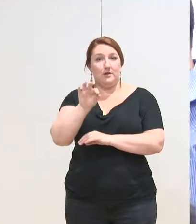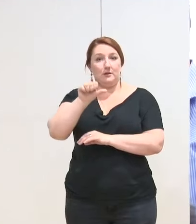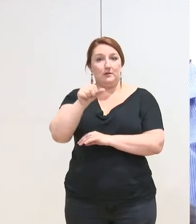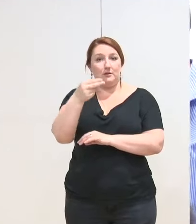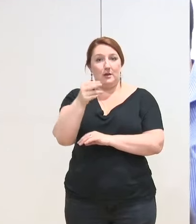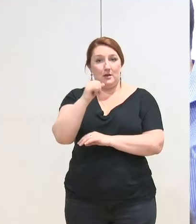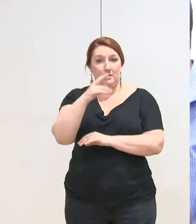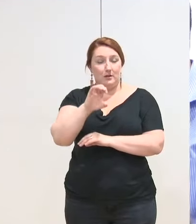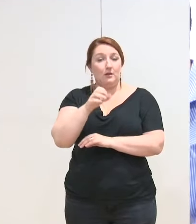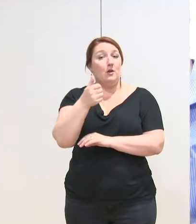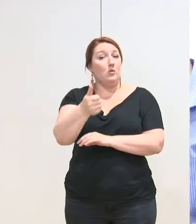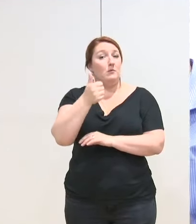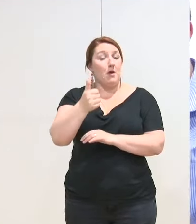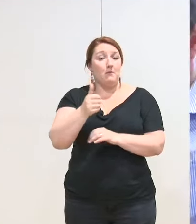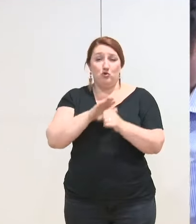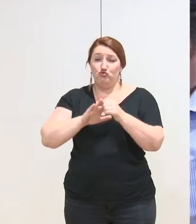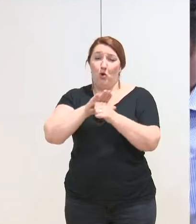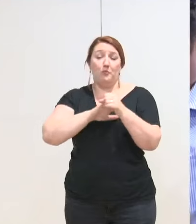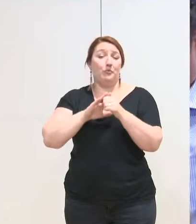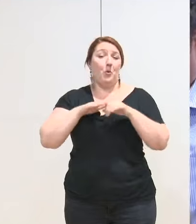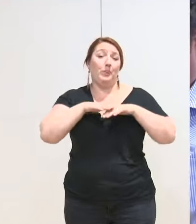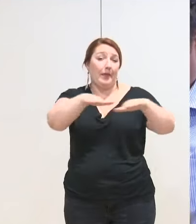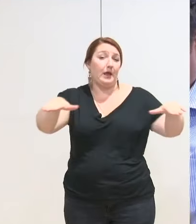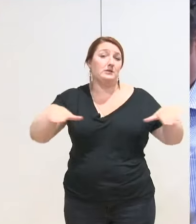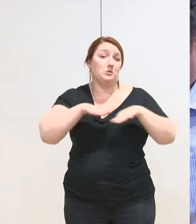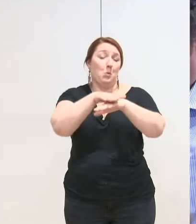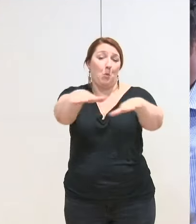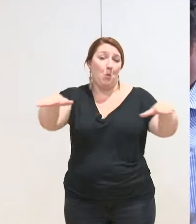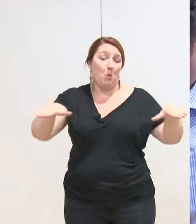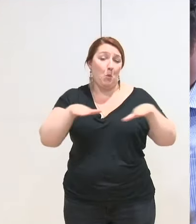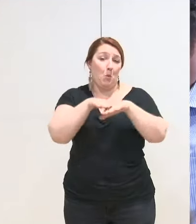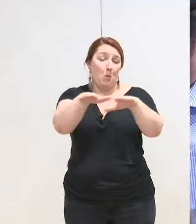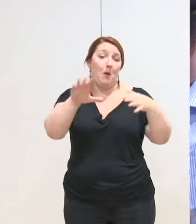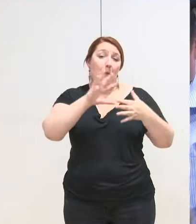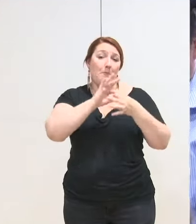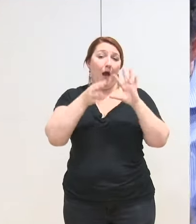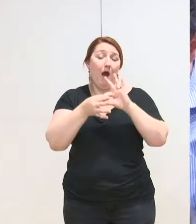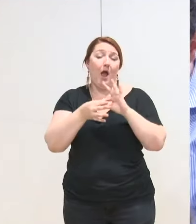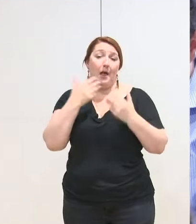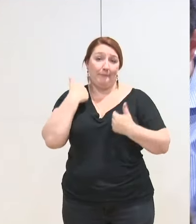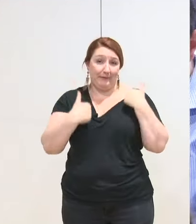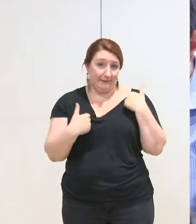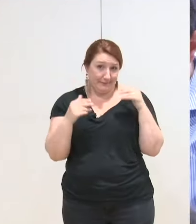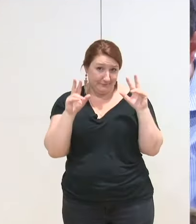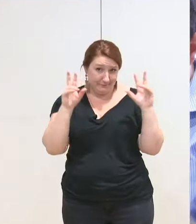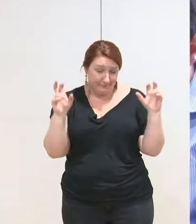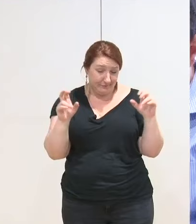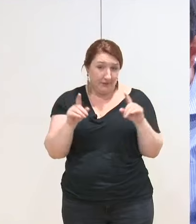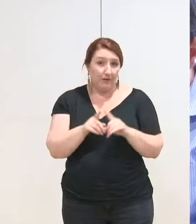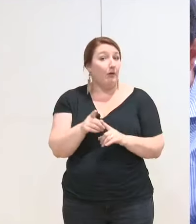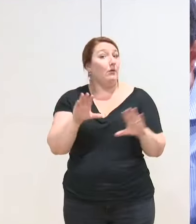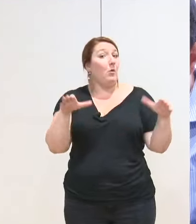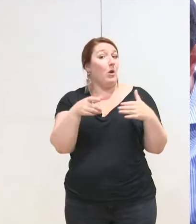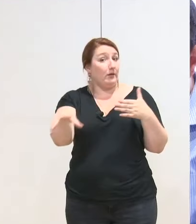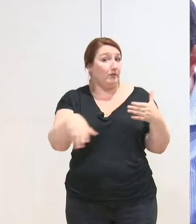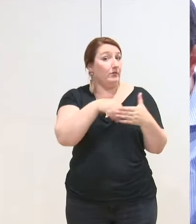de natation et salarié de notre collectivité a été